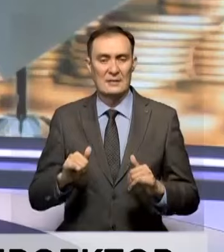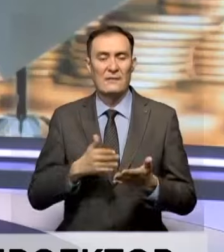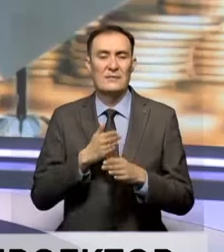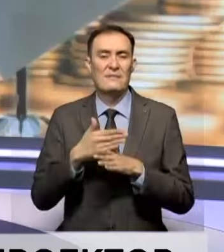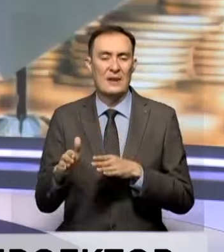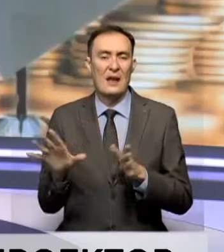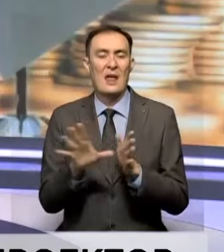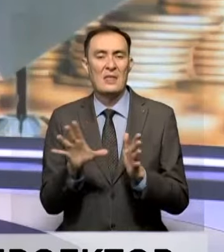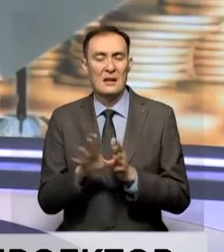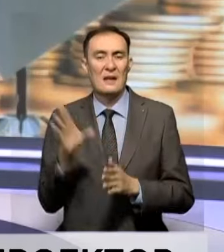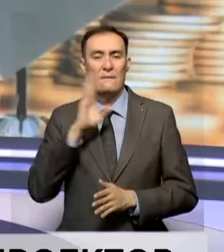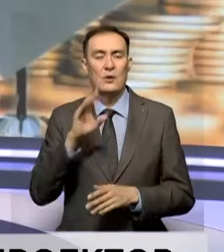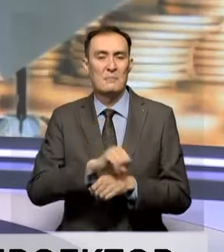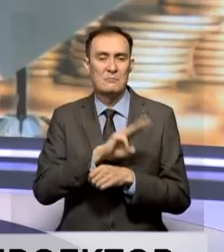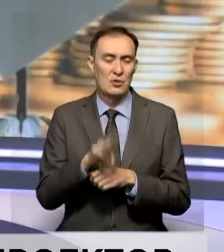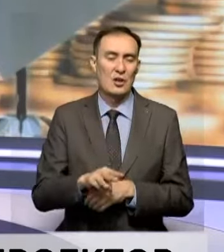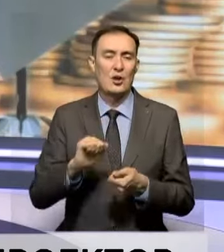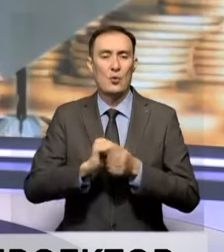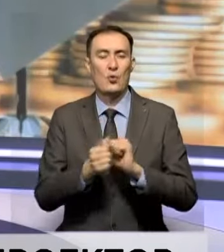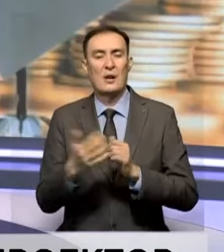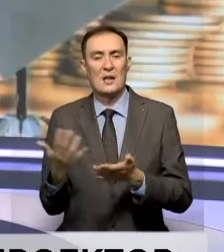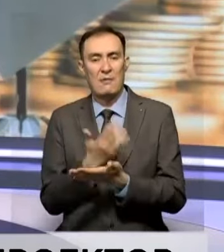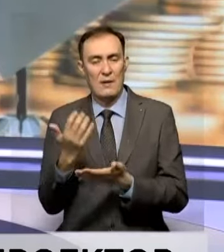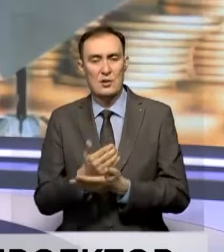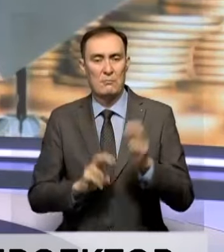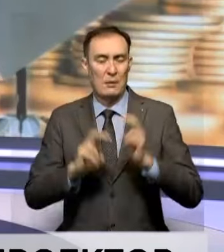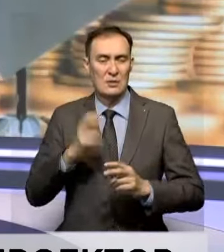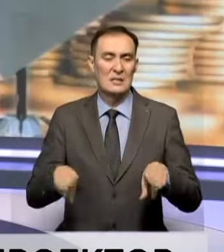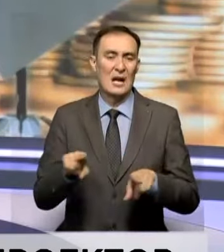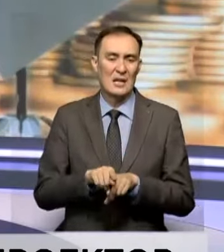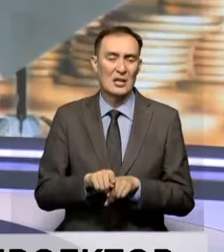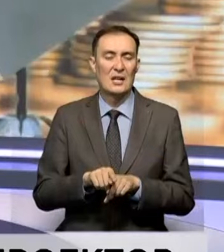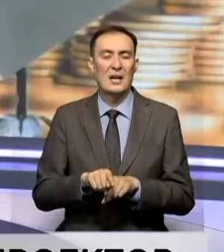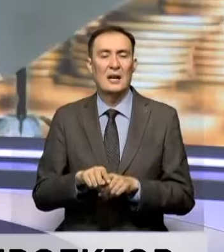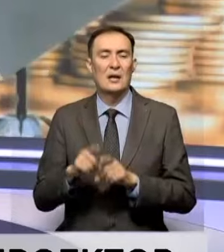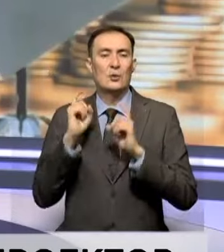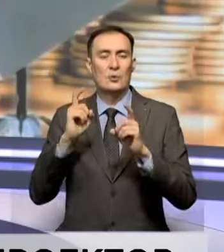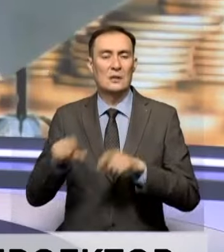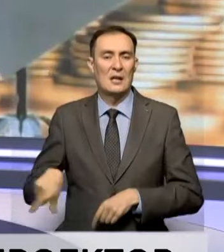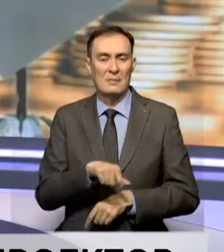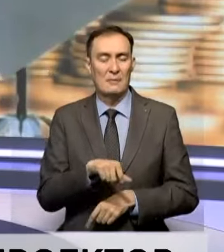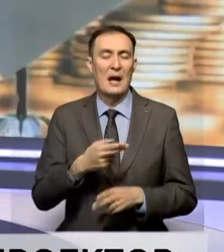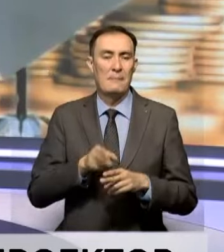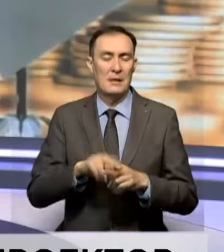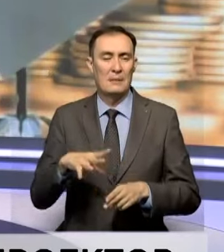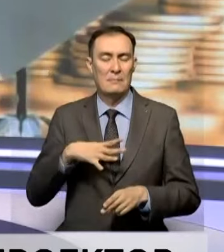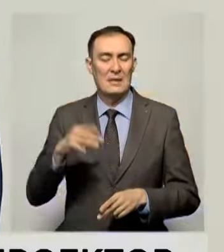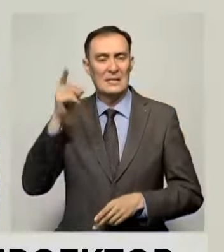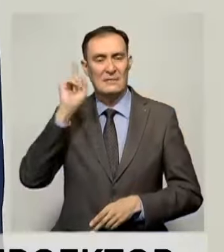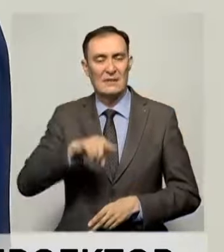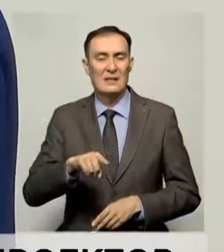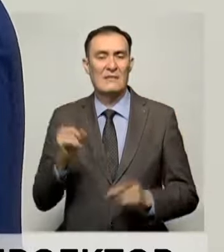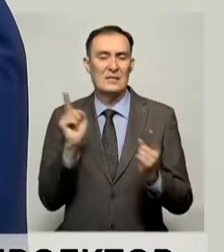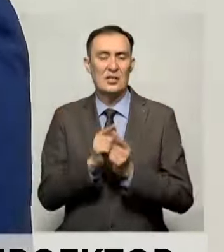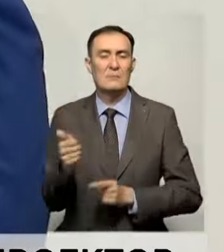в сферах энерго- и водоснабжения, горнодобывающей промышленности, а также транспорта и логистики. Об этом стало известно на